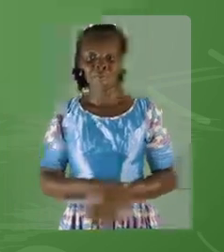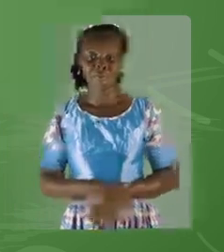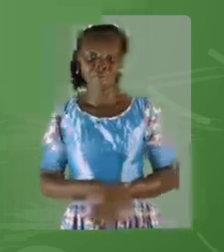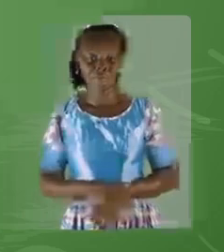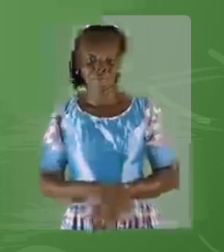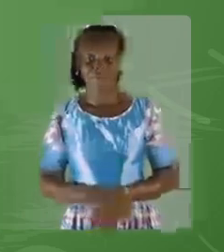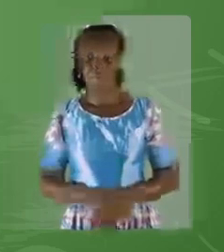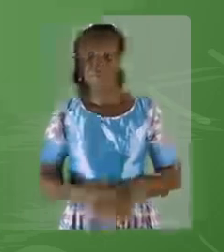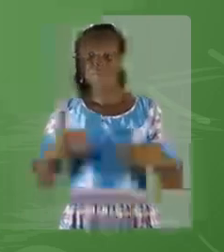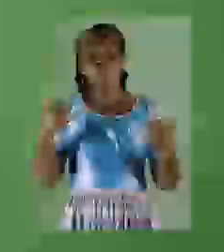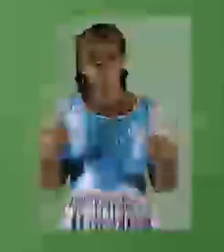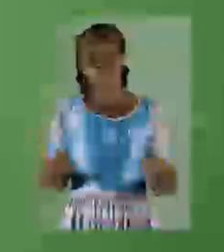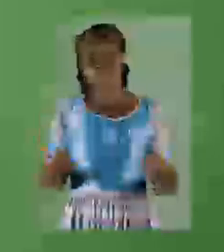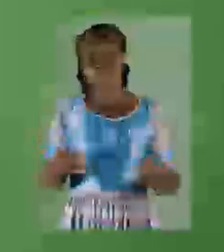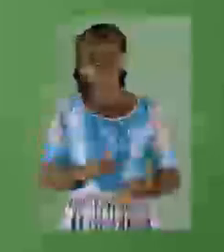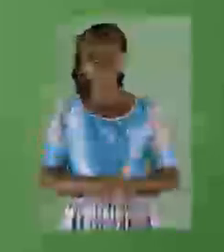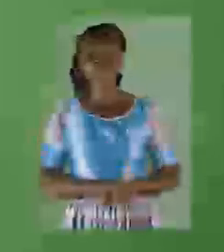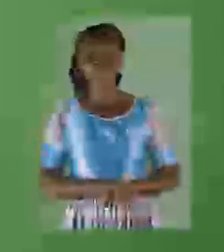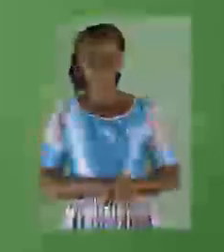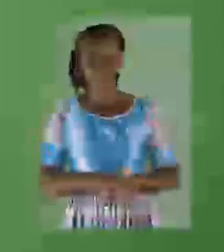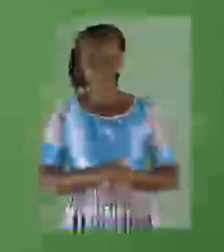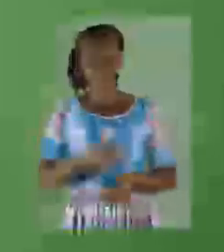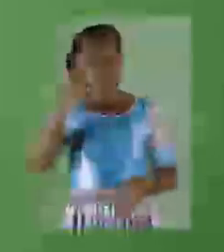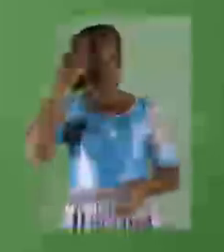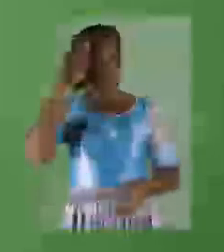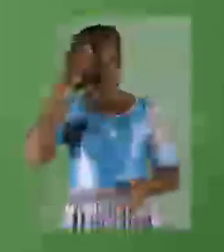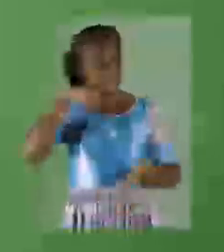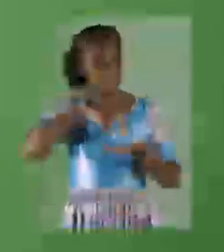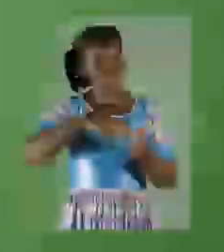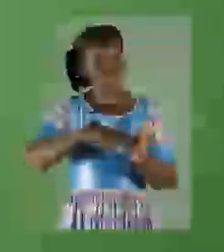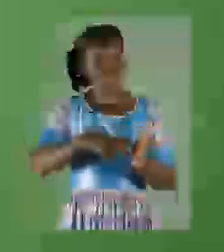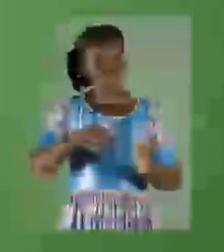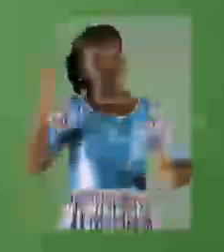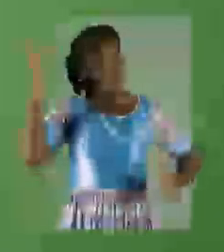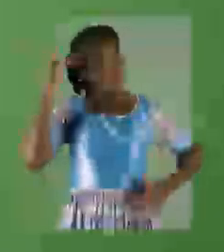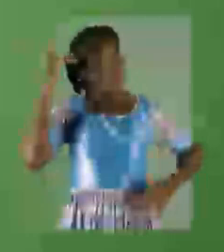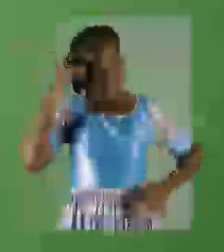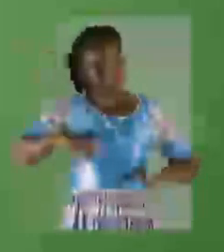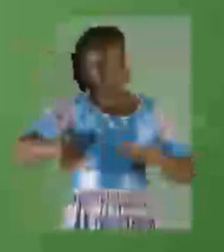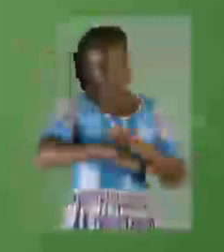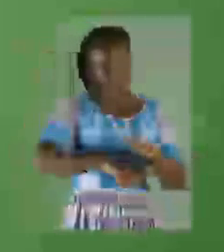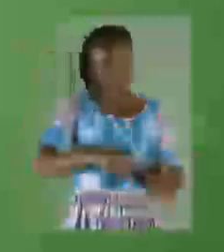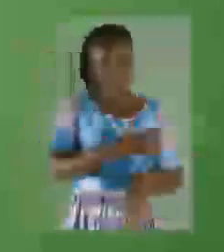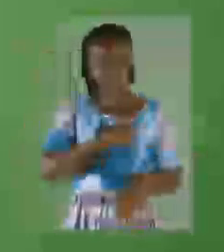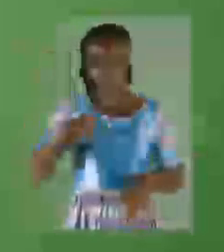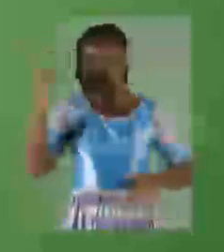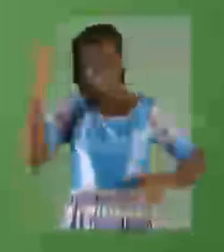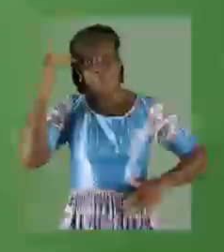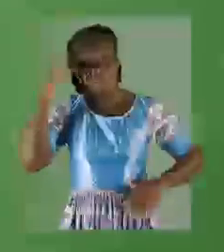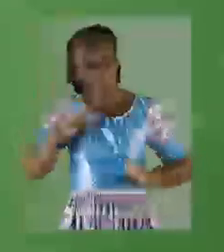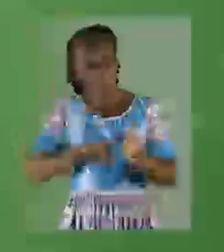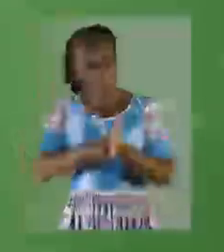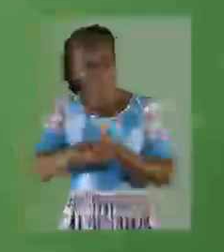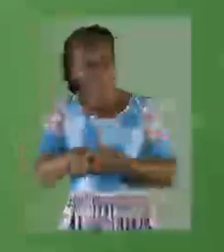Bien. Maintenant que nous avons la définition des maladies endémiques et